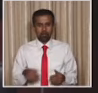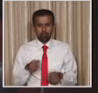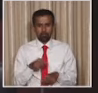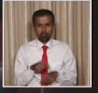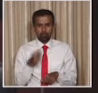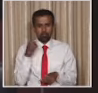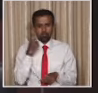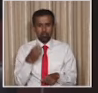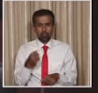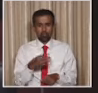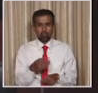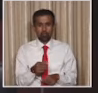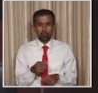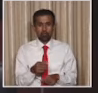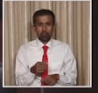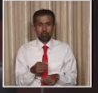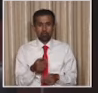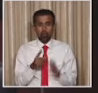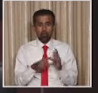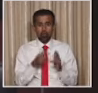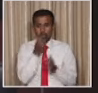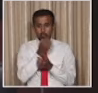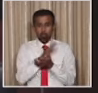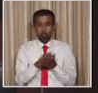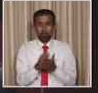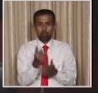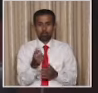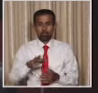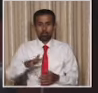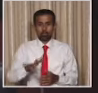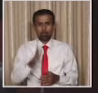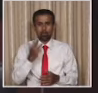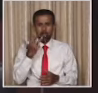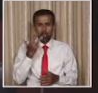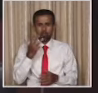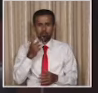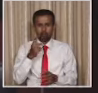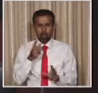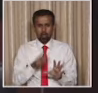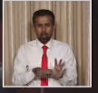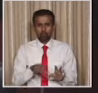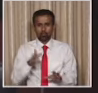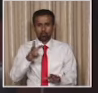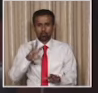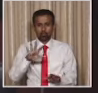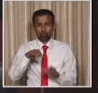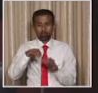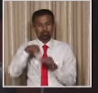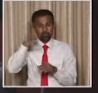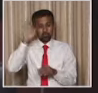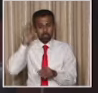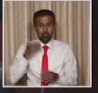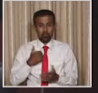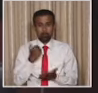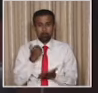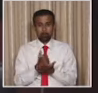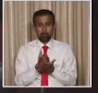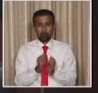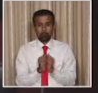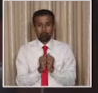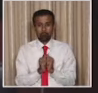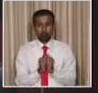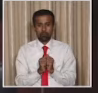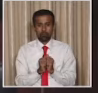මතකයි දිනය ඔබරායි හෝටලේ 1990 විතර අවුරුදු 35කට උඩදී මම බැංකු සේවකෙක් වෙලා